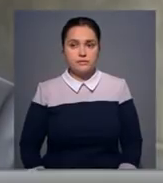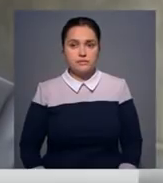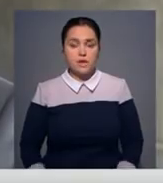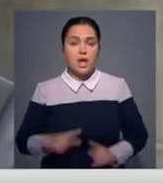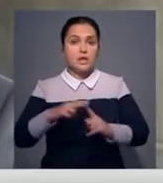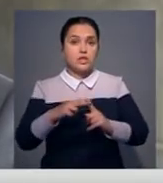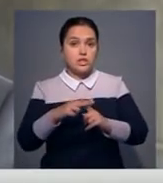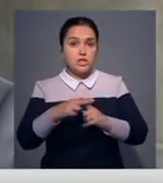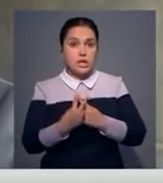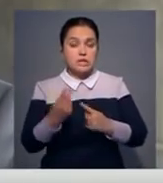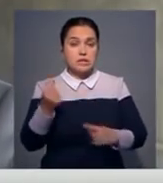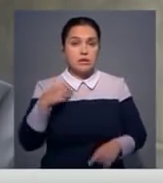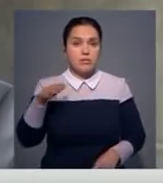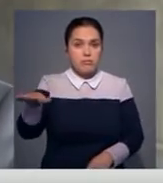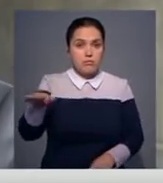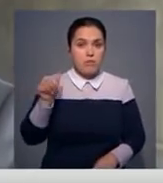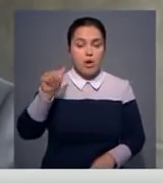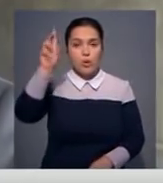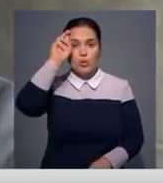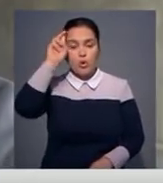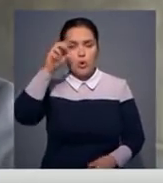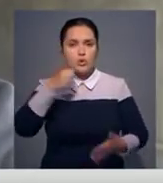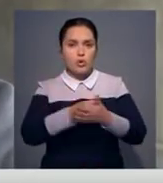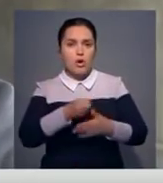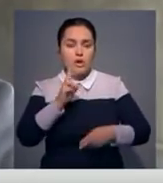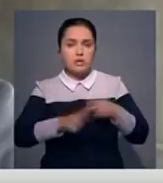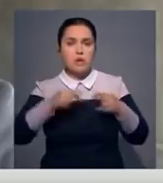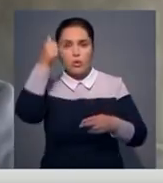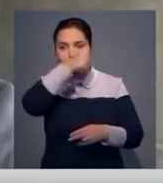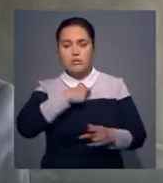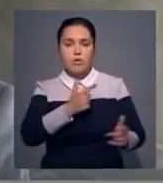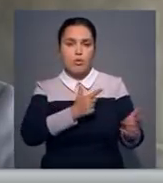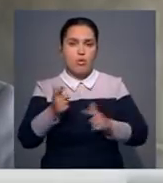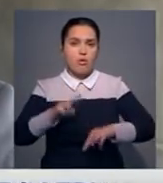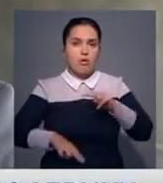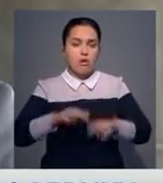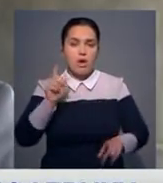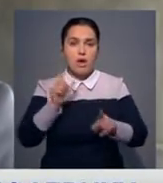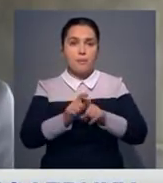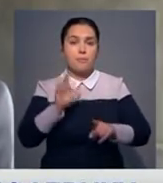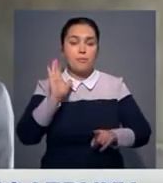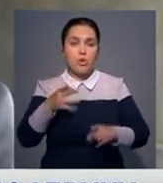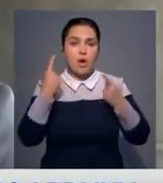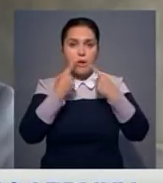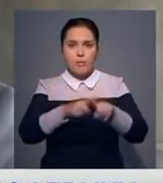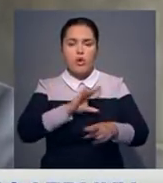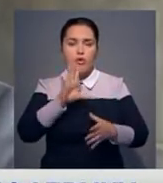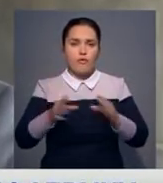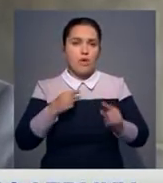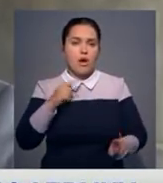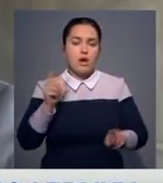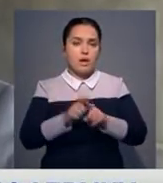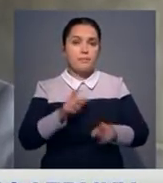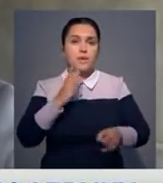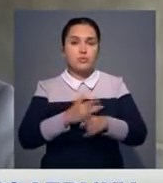Часть денег мы взяли в кредит у государства. Думаю, до конца года мы введем объект в эксплуатацию. Оборудование все пришло. Сейчас мы